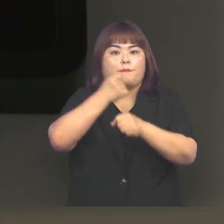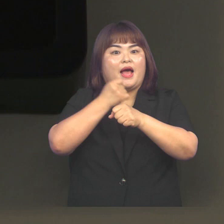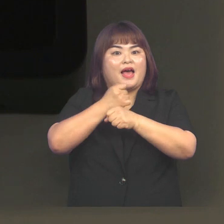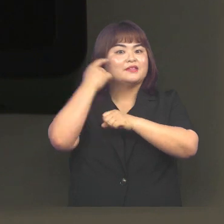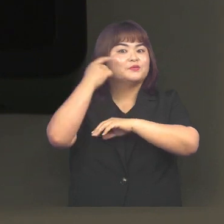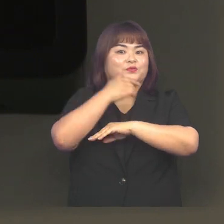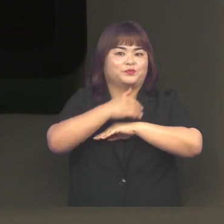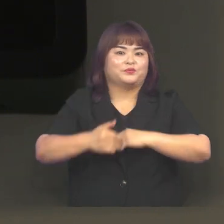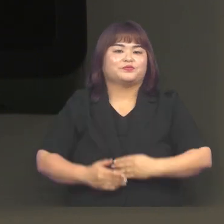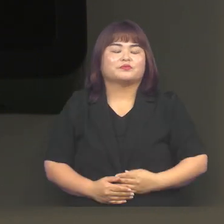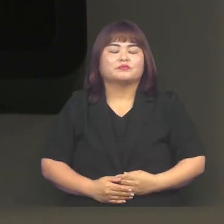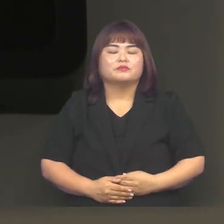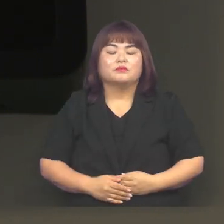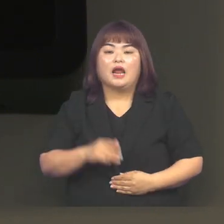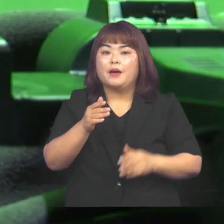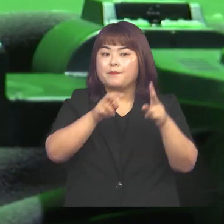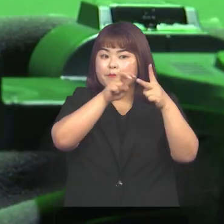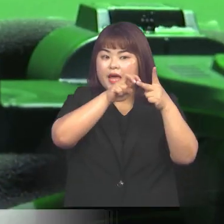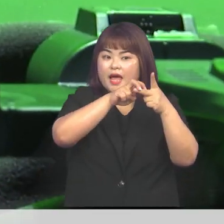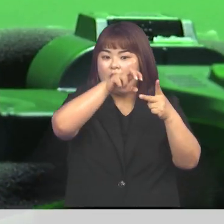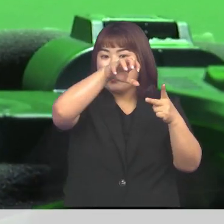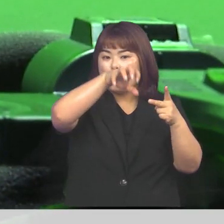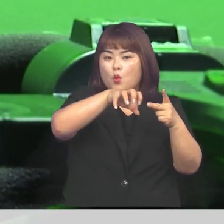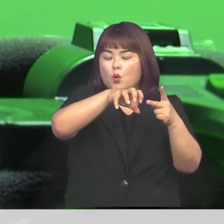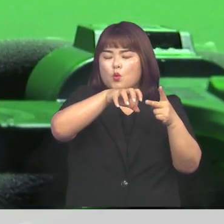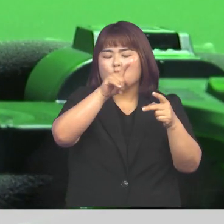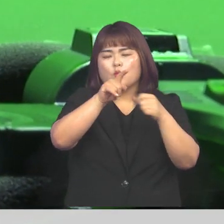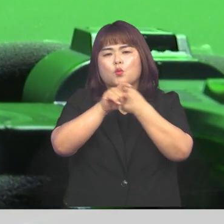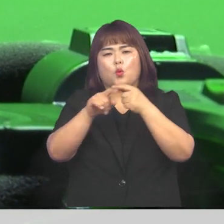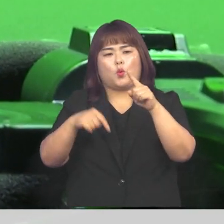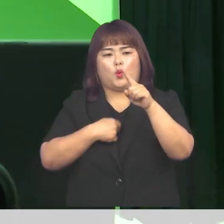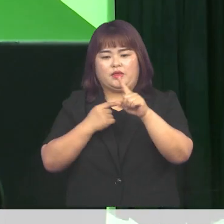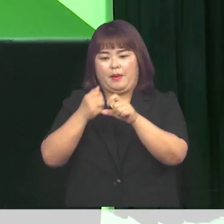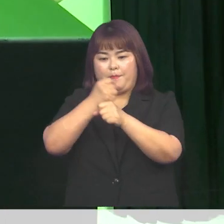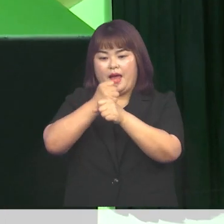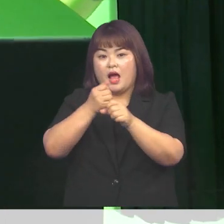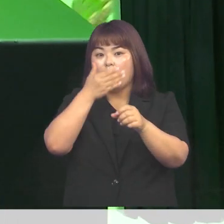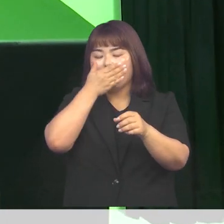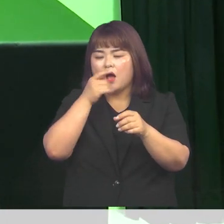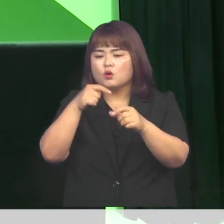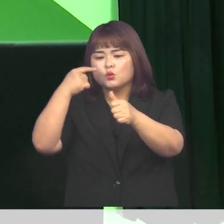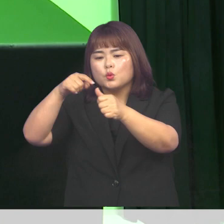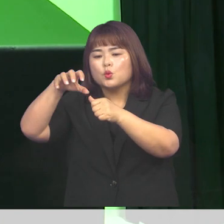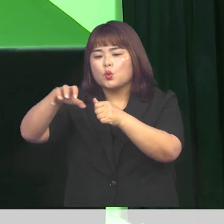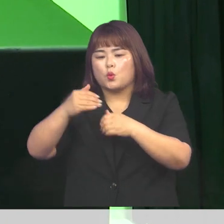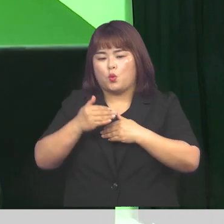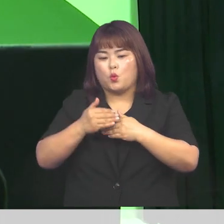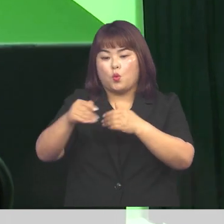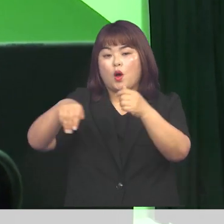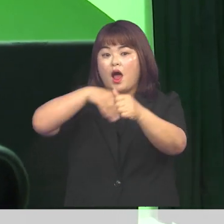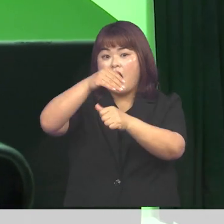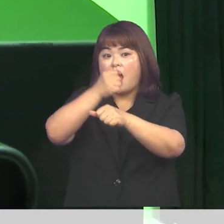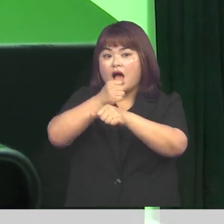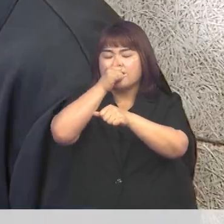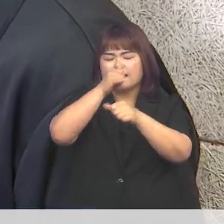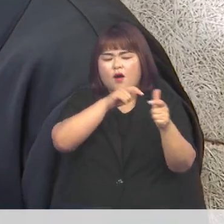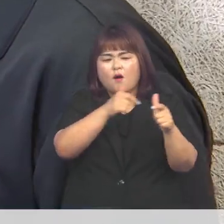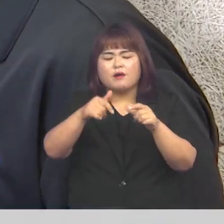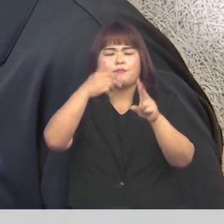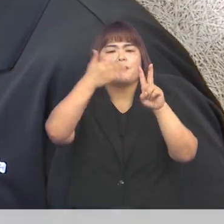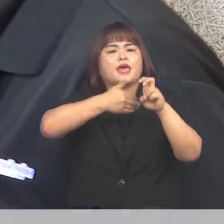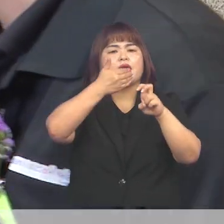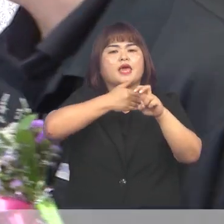고민을. 미디어센터는 스튜디오, 1인 미디어 제작실, 교육실 등의 시설을 갖추고 있으며 각종 미디어 관련